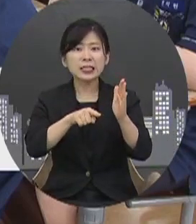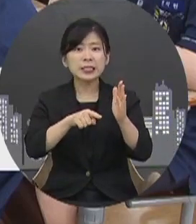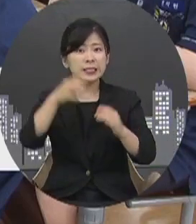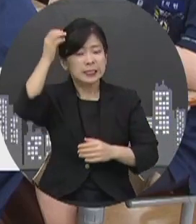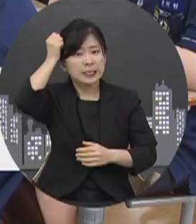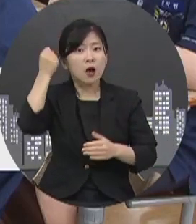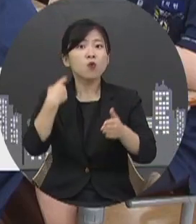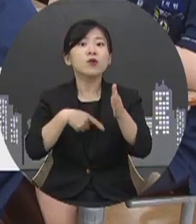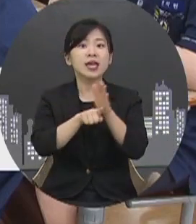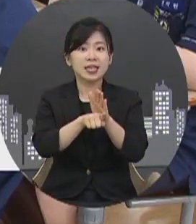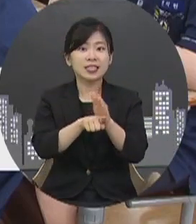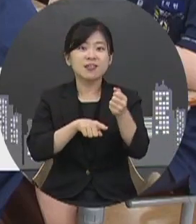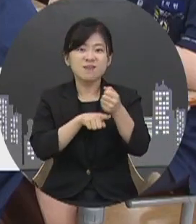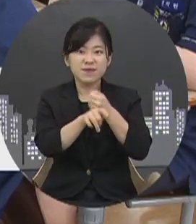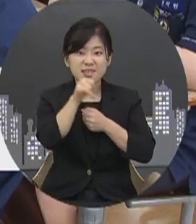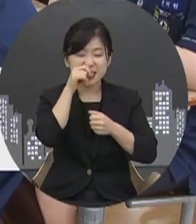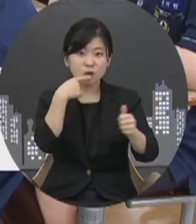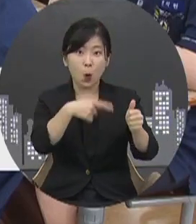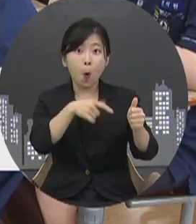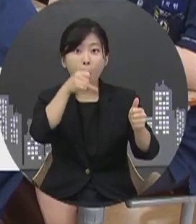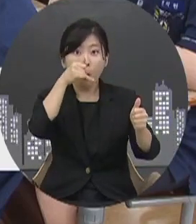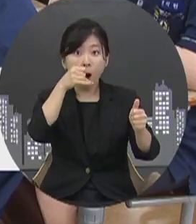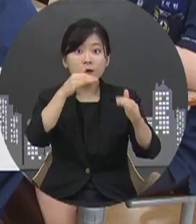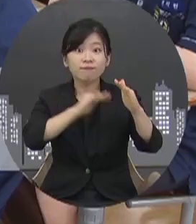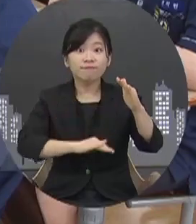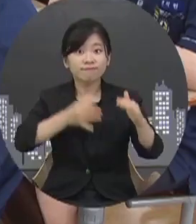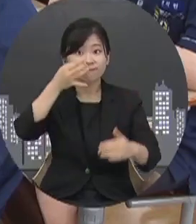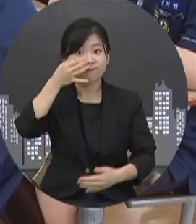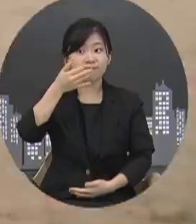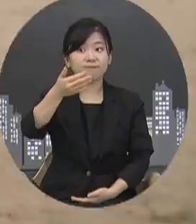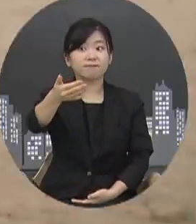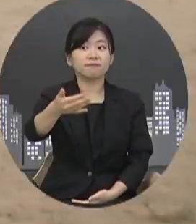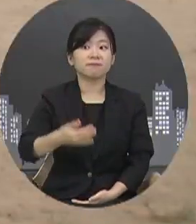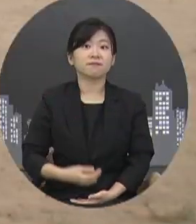있었는데요. 이재경 기자가 교육 현장 다녀왔습니다.